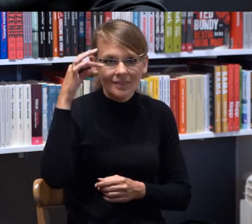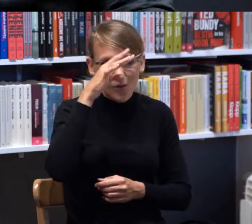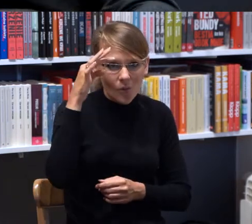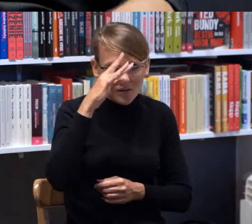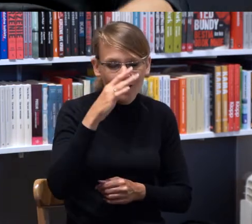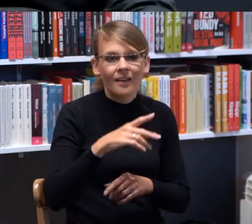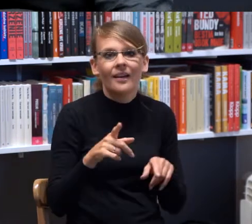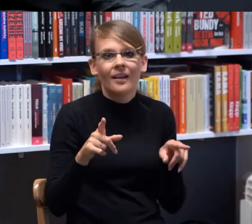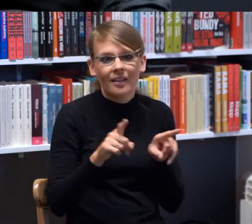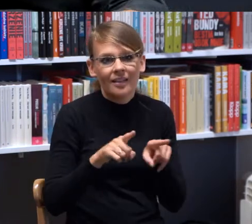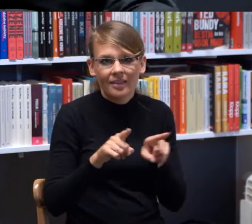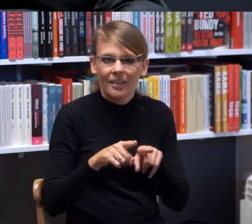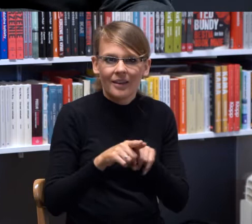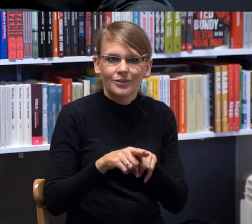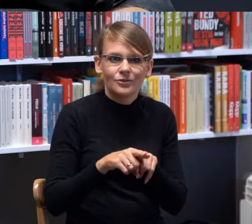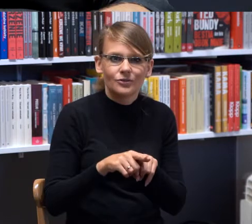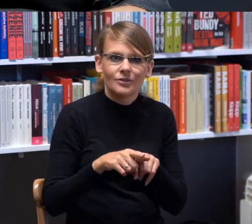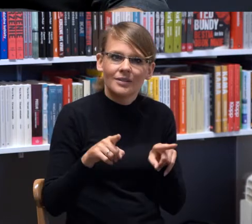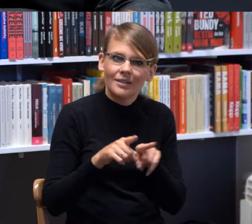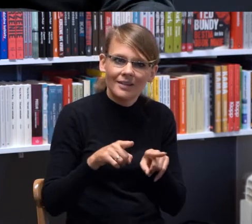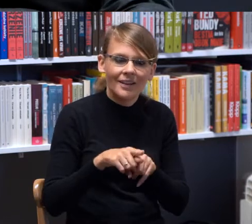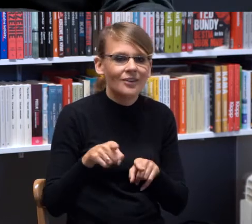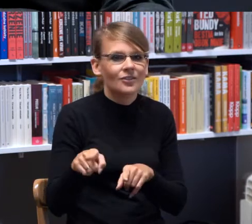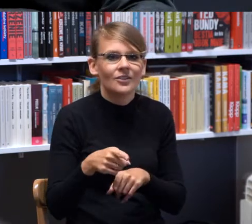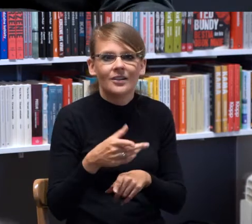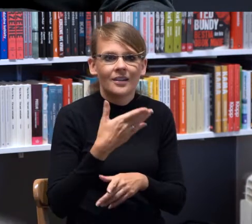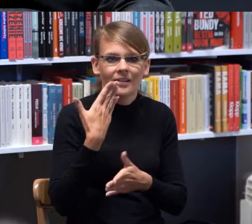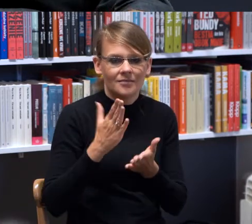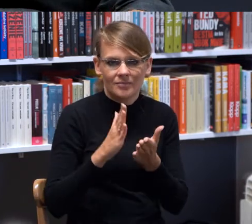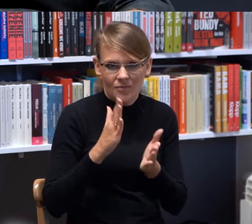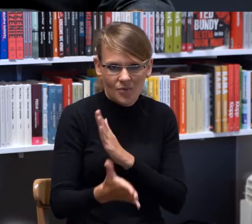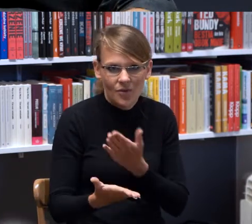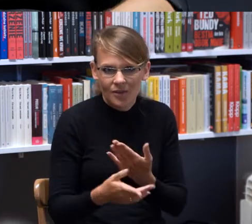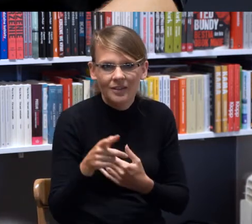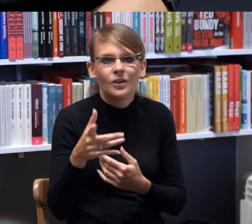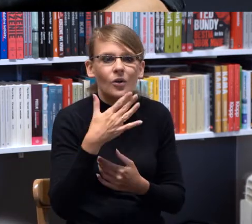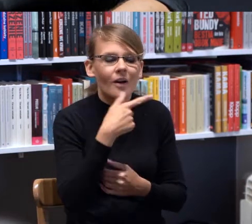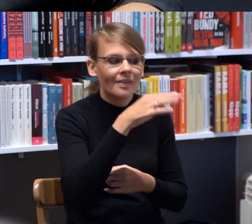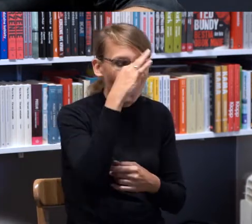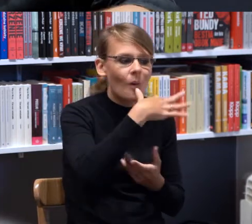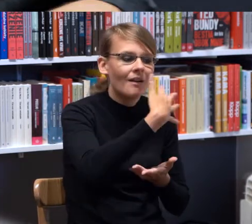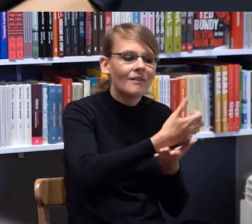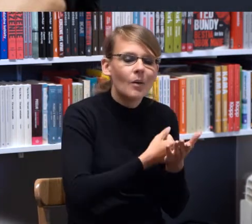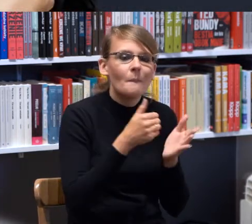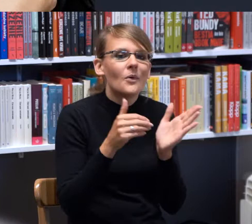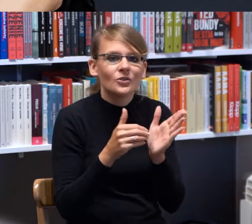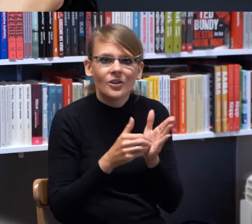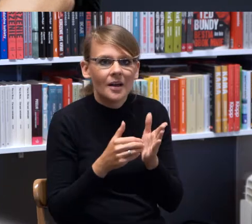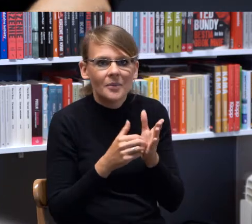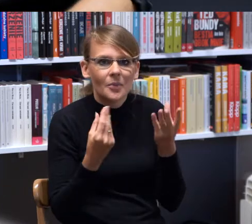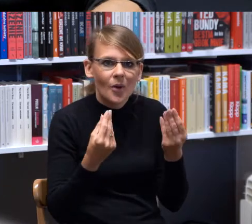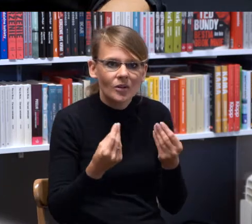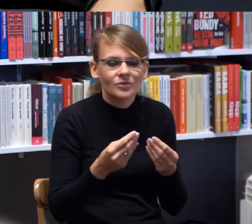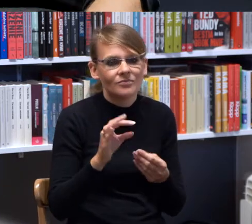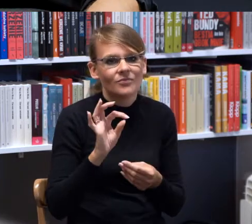też poczynasz sobie trochę niejednoznacznie, bo ty mówisz, że one są ci potrzebne do tego, żeby przekroczyć jakąś tam